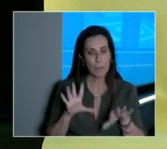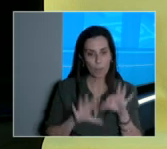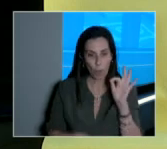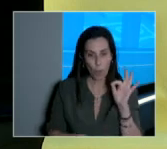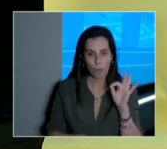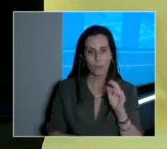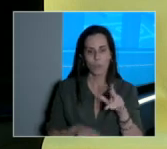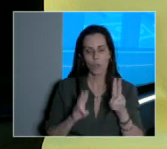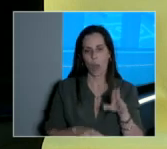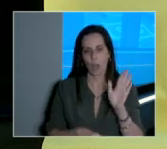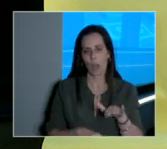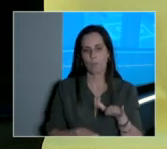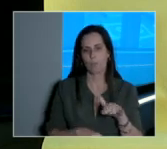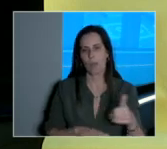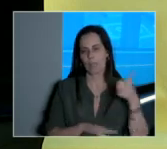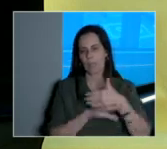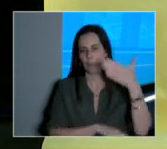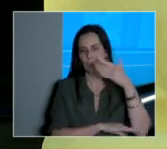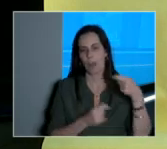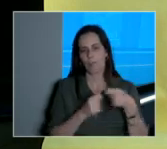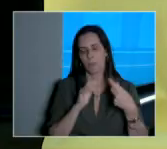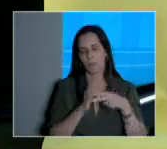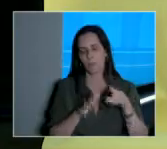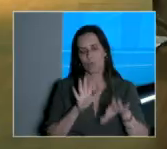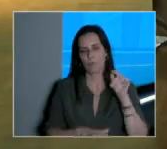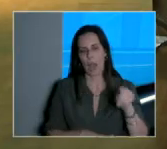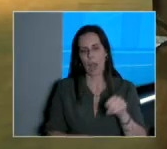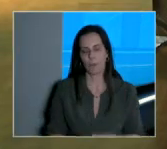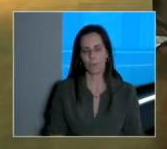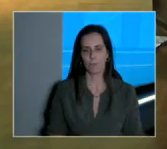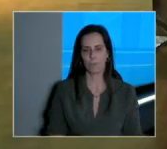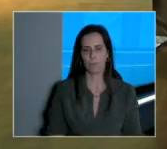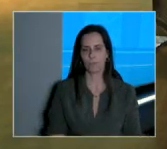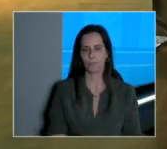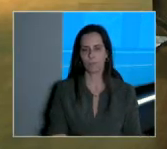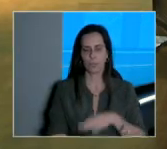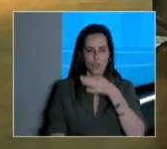יהיה, יוכל גם לנהל את המדינה על פי המדיניות שהוא נבחר אליה. מה אתה חושב?